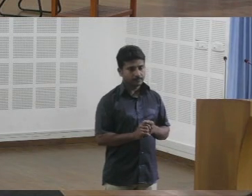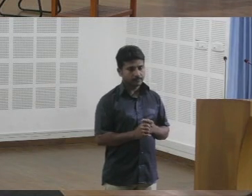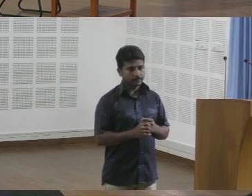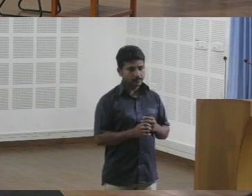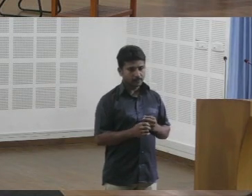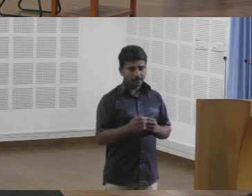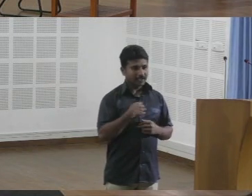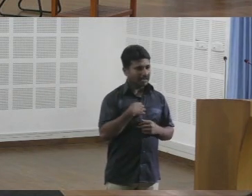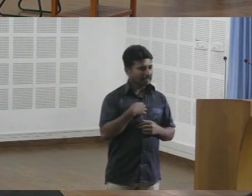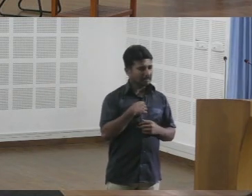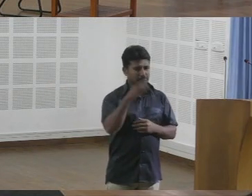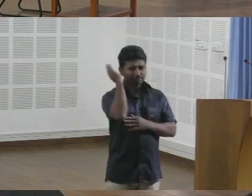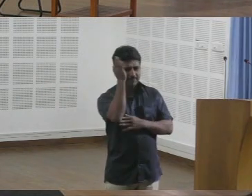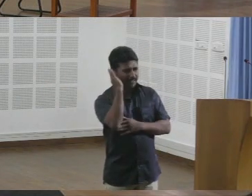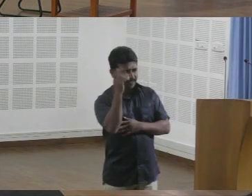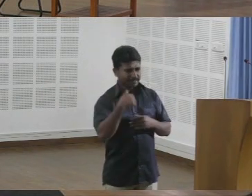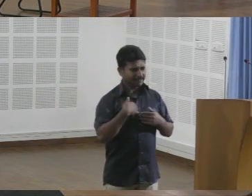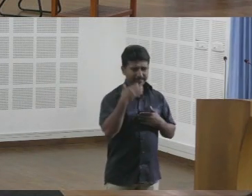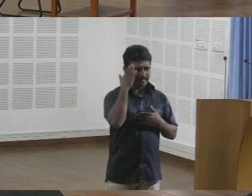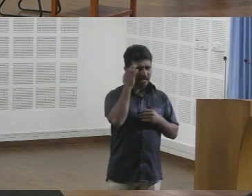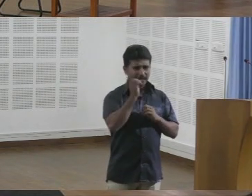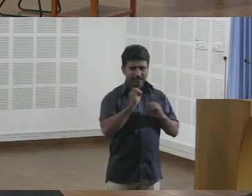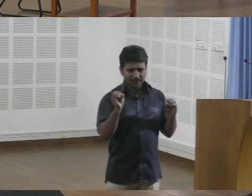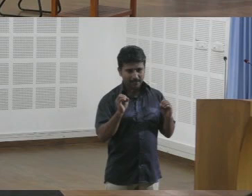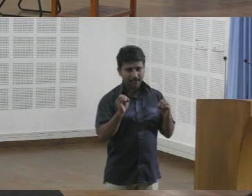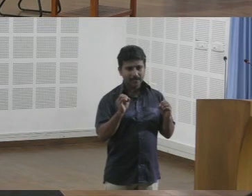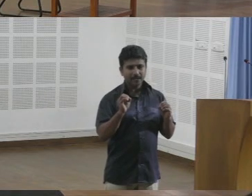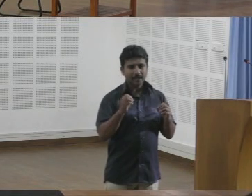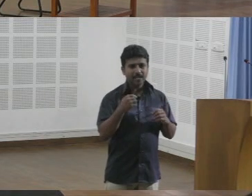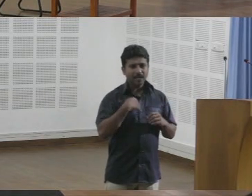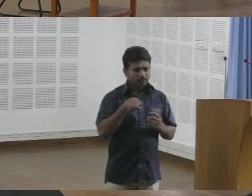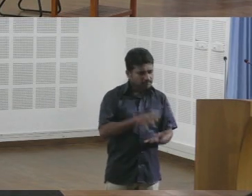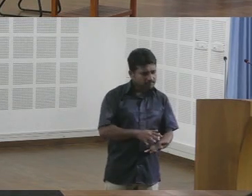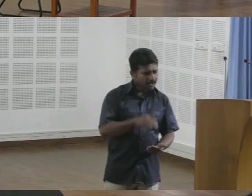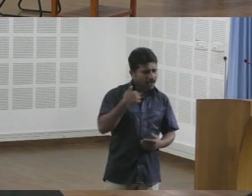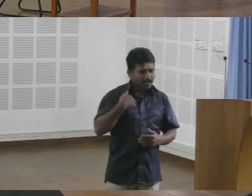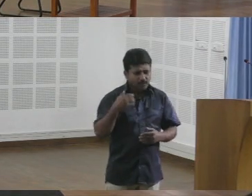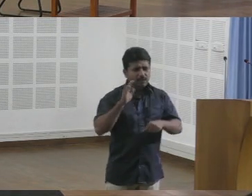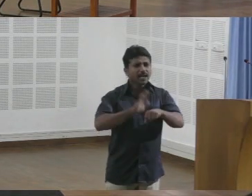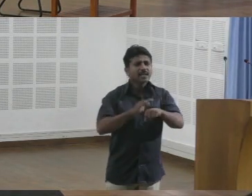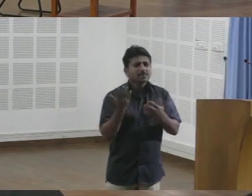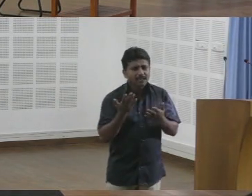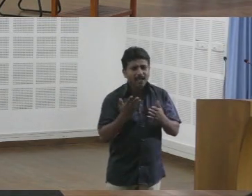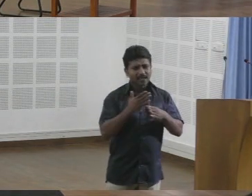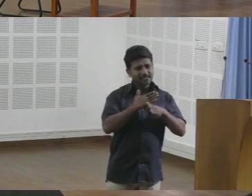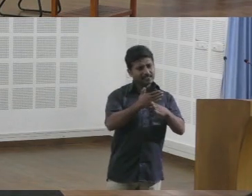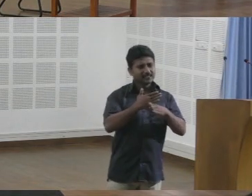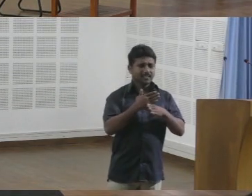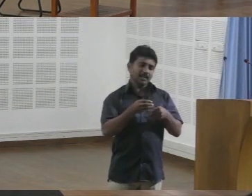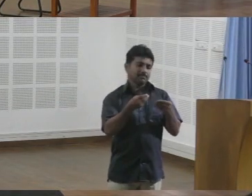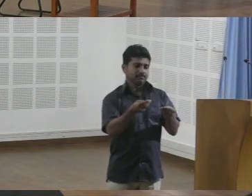എനിക്ക് പ്രസംഗിക്കാനൊന്നും അറിയില്ല. ഞാൻ എന്റെ എങ്ങനെയായിരുന്നു എന്റെ അനുഭവങ്ങൾ എന്നുള്ളത് ഇത് പറയാം, ഷെയർ